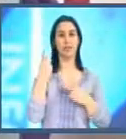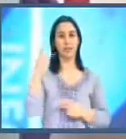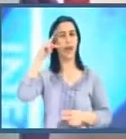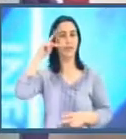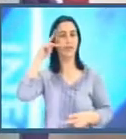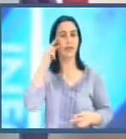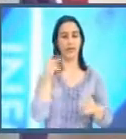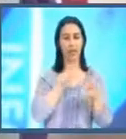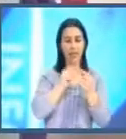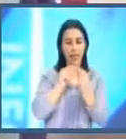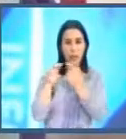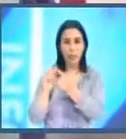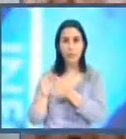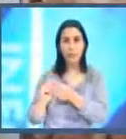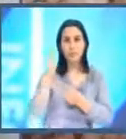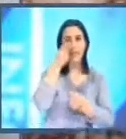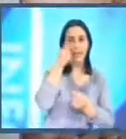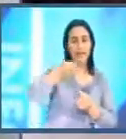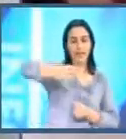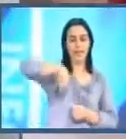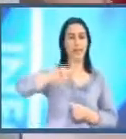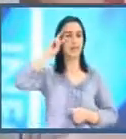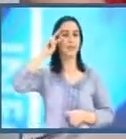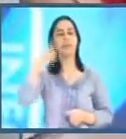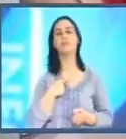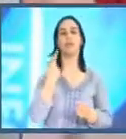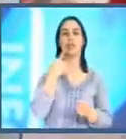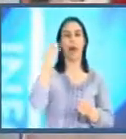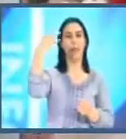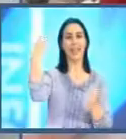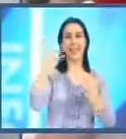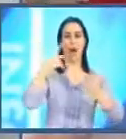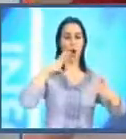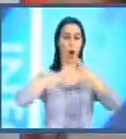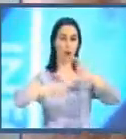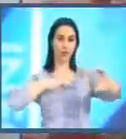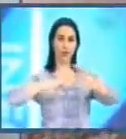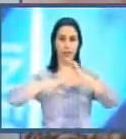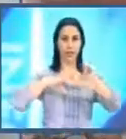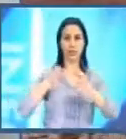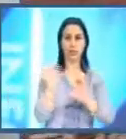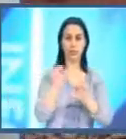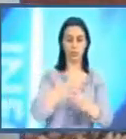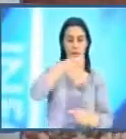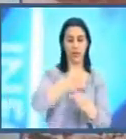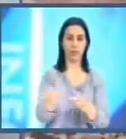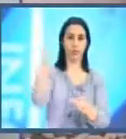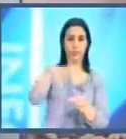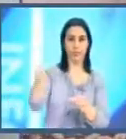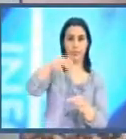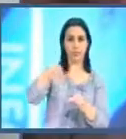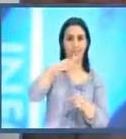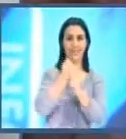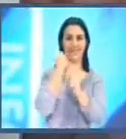objectes quotidians. Amb aquesta activitat els nens aprenen coordinació i a realitzar accions com omplir o buidar un recipient o treballar amb elements